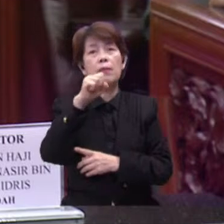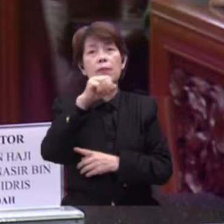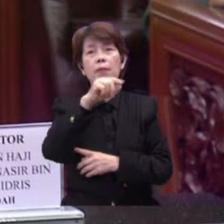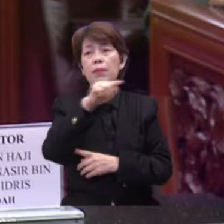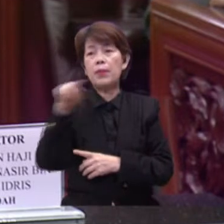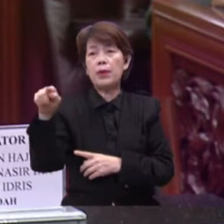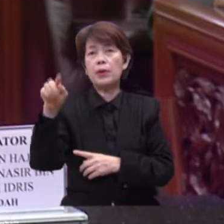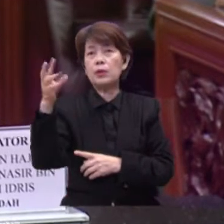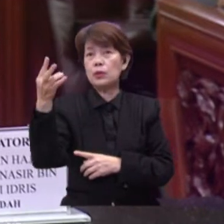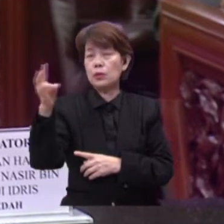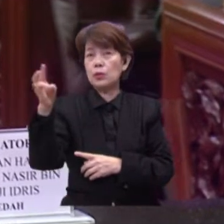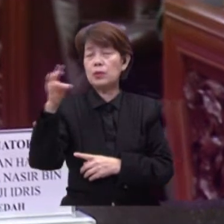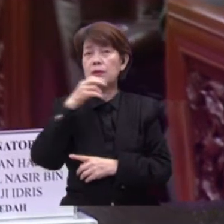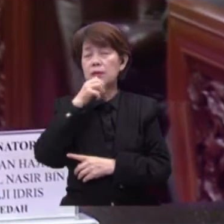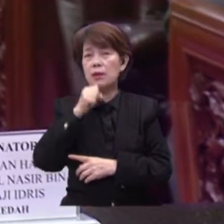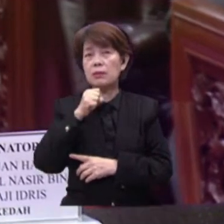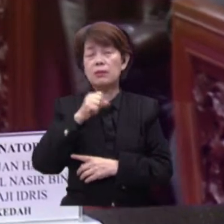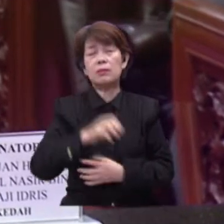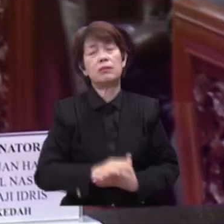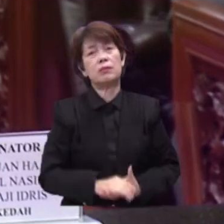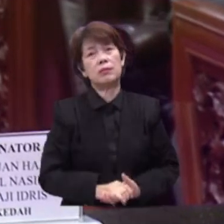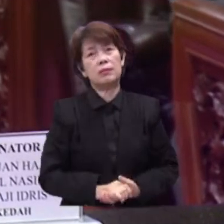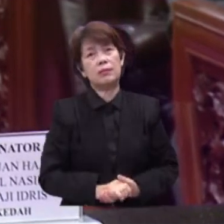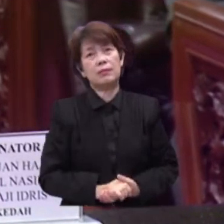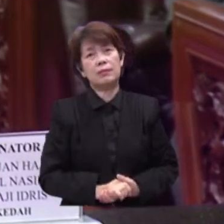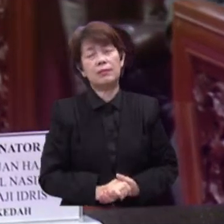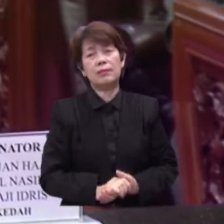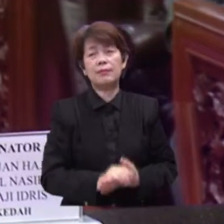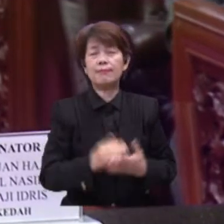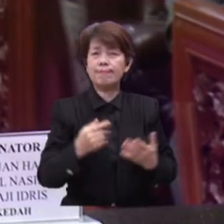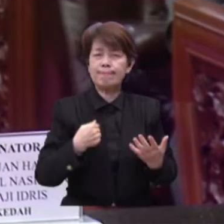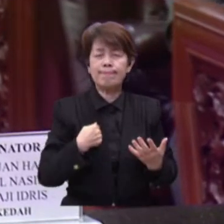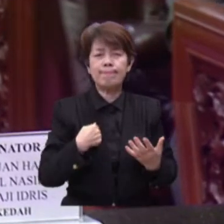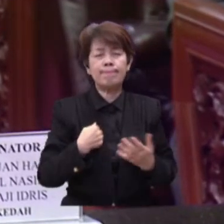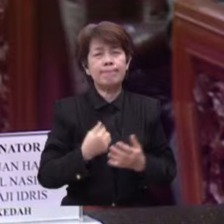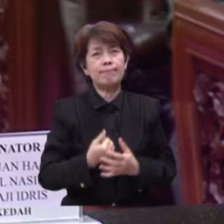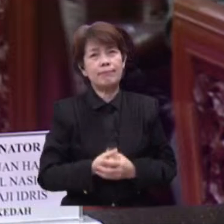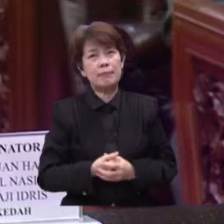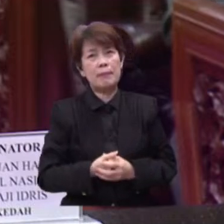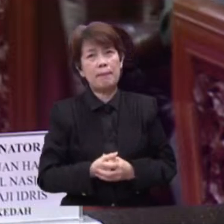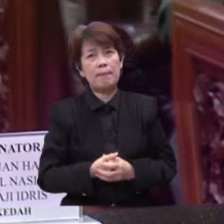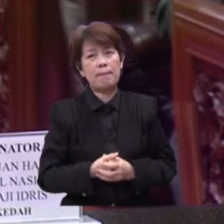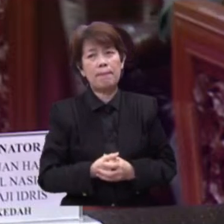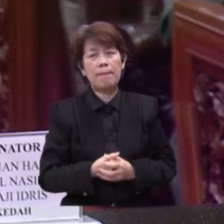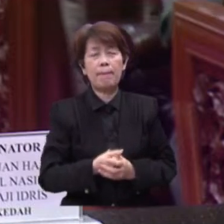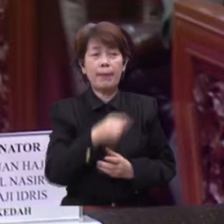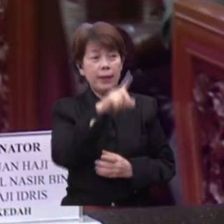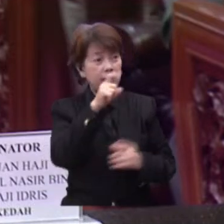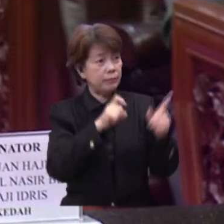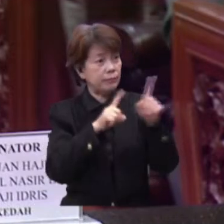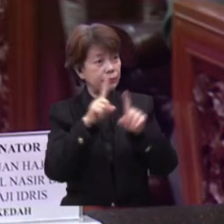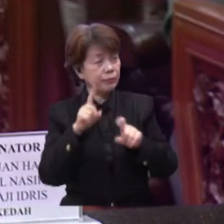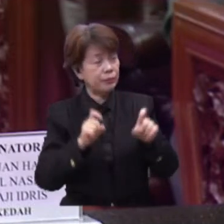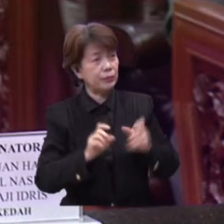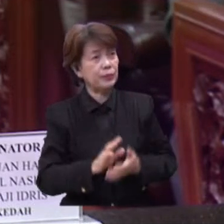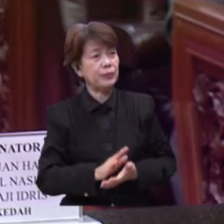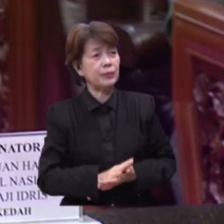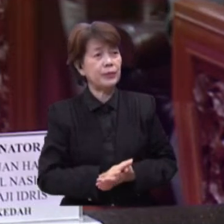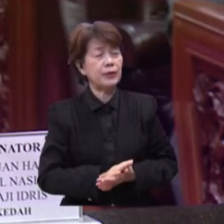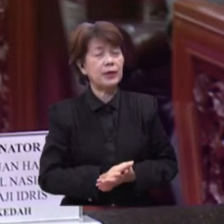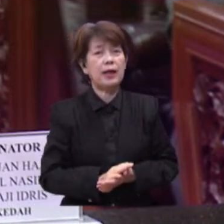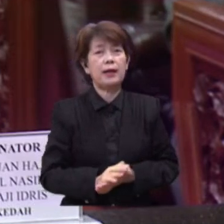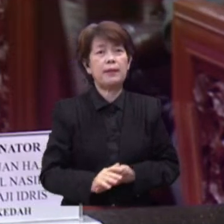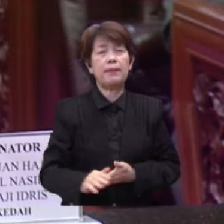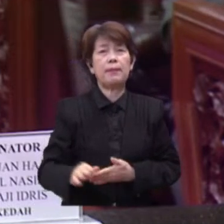ke-17 tahun ingin saya melontarkan satu persoalan kepada yang bernama menteri